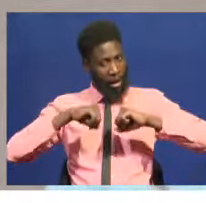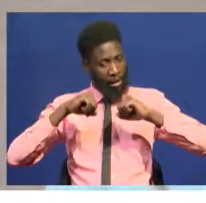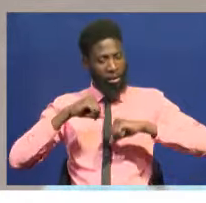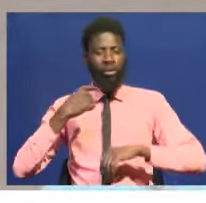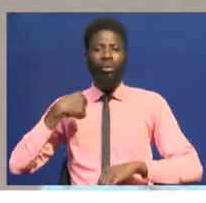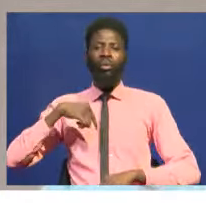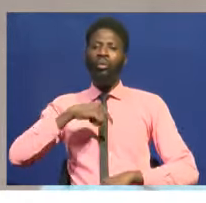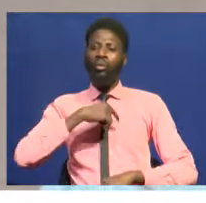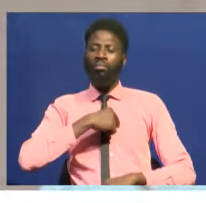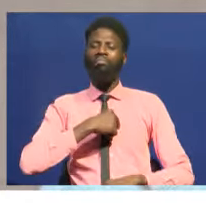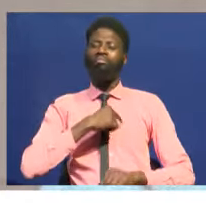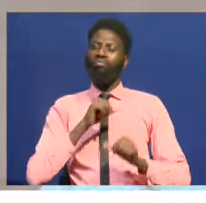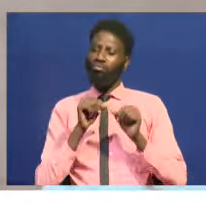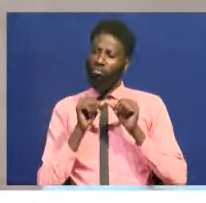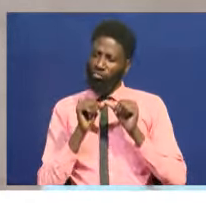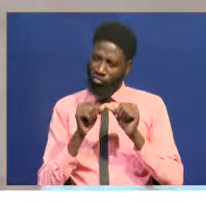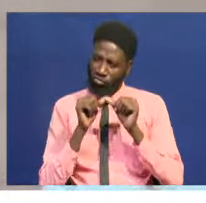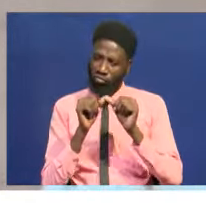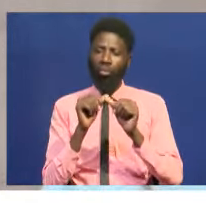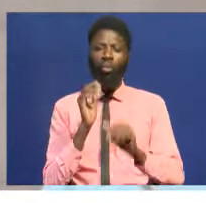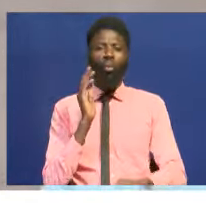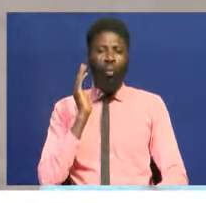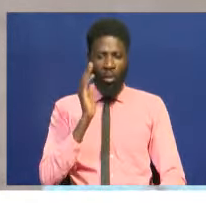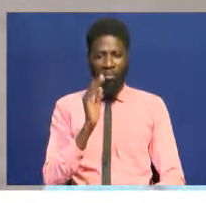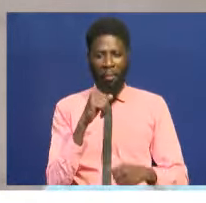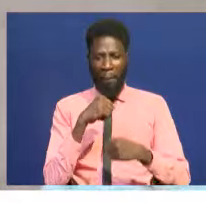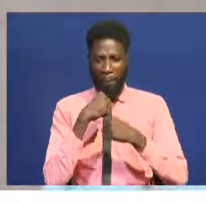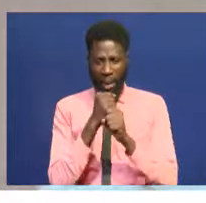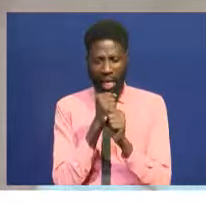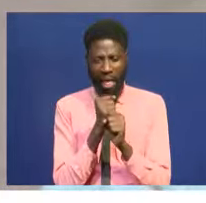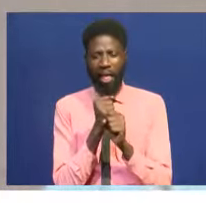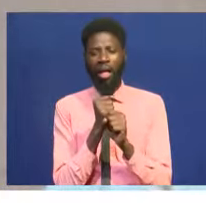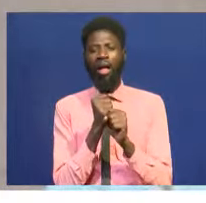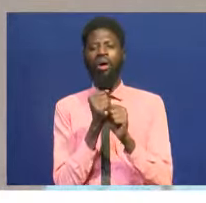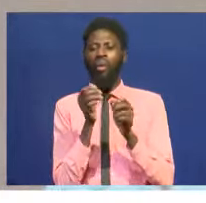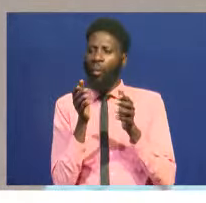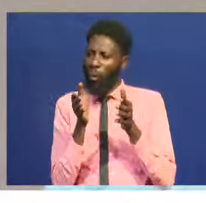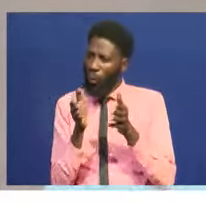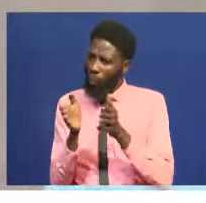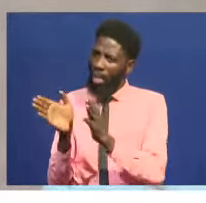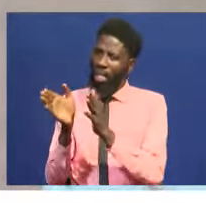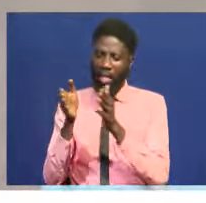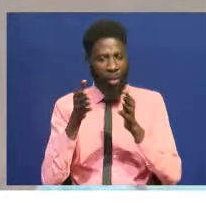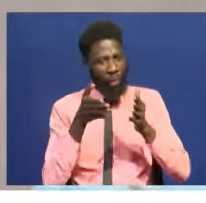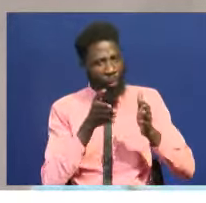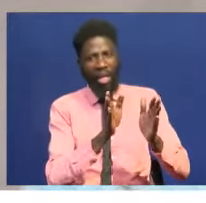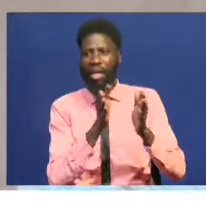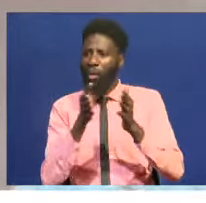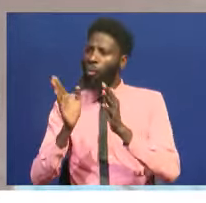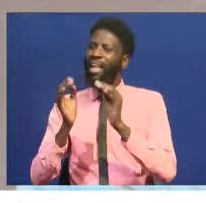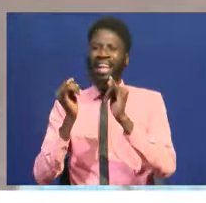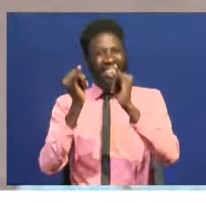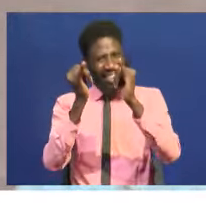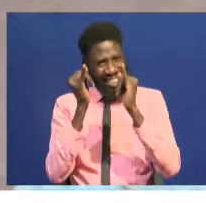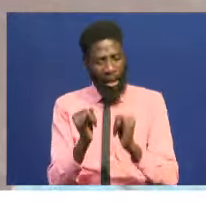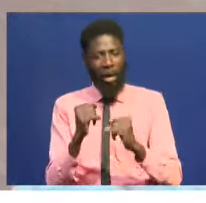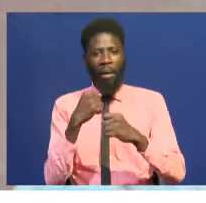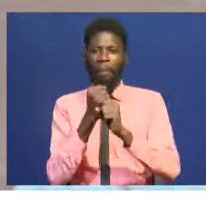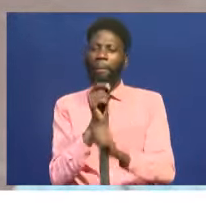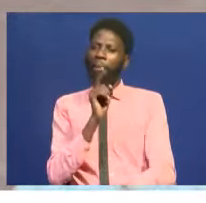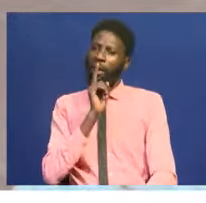tutazidi na kutengeneza mbinu mpya ya kuhakikisha kwamba hiyo